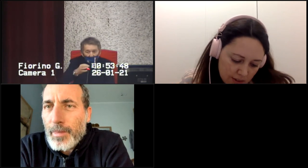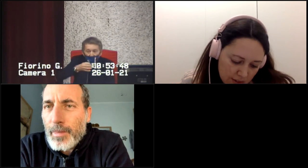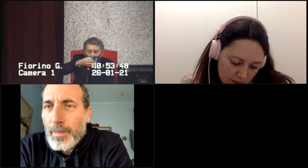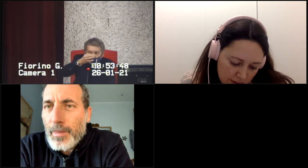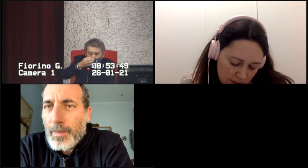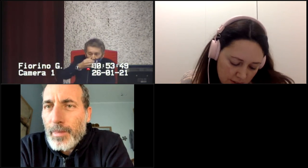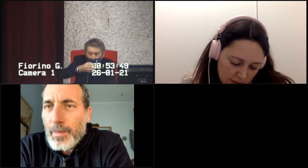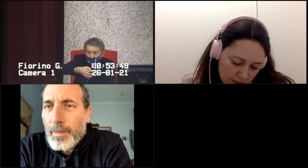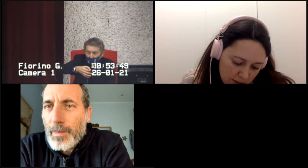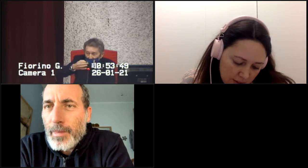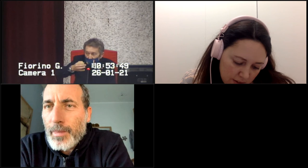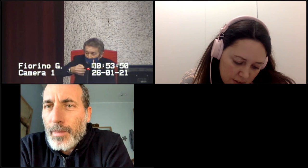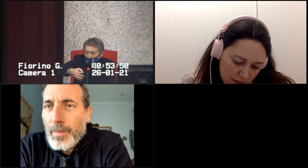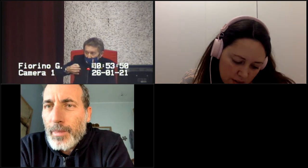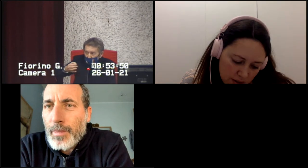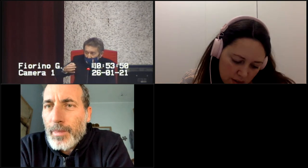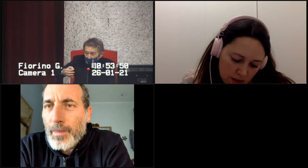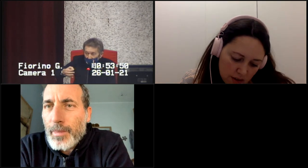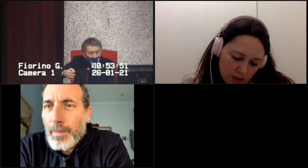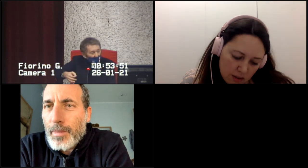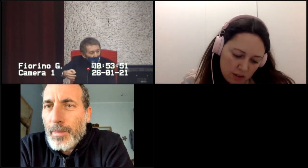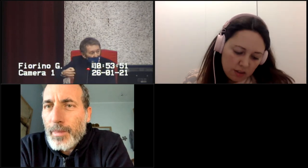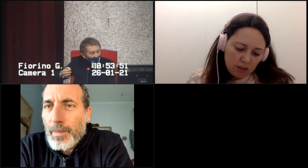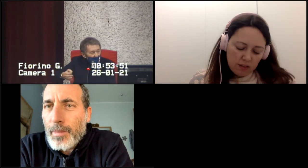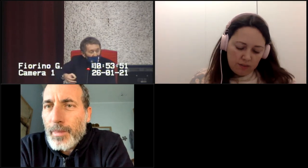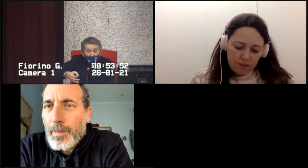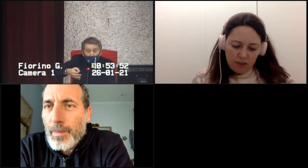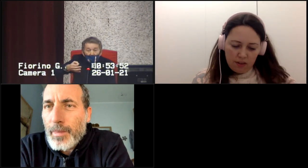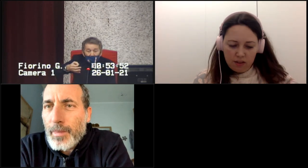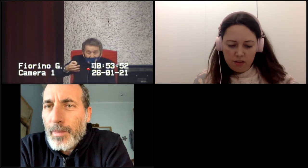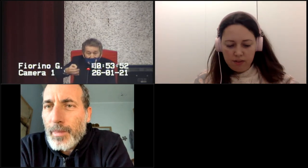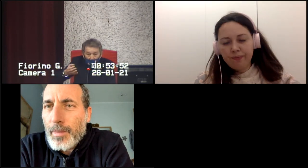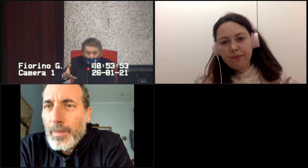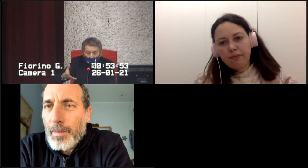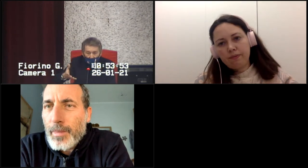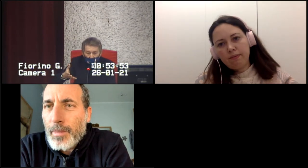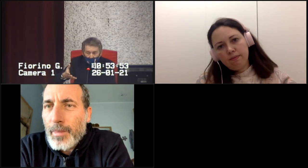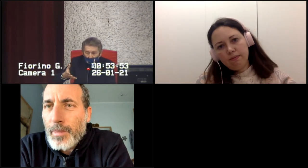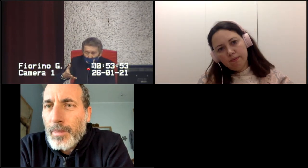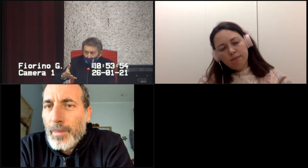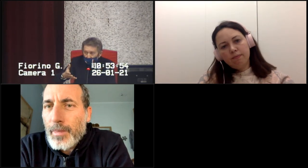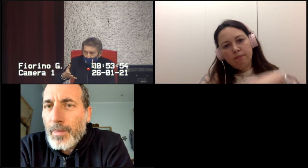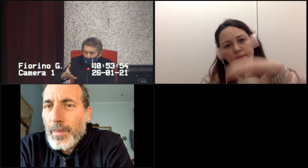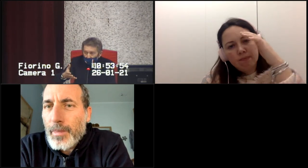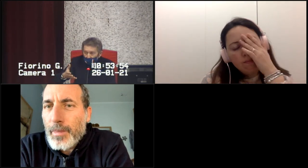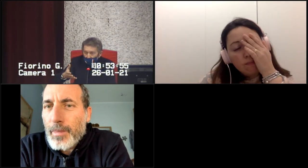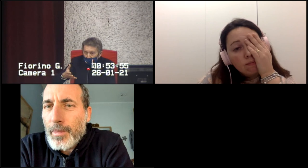specificato come si sono svolti i fatti e non credo